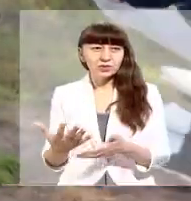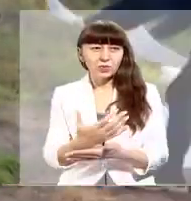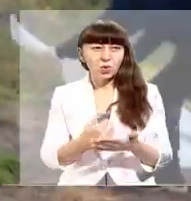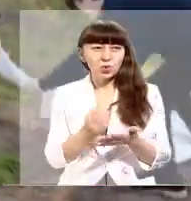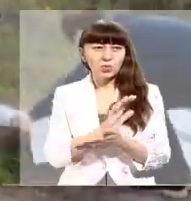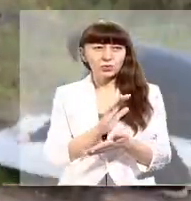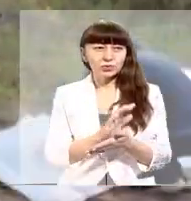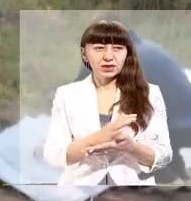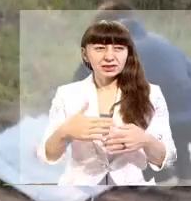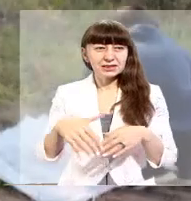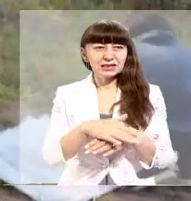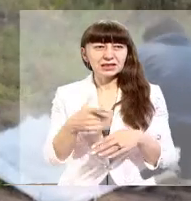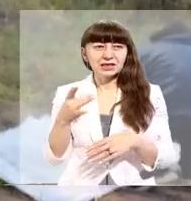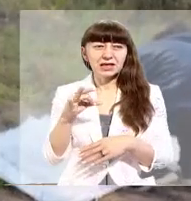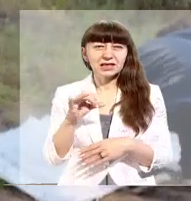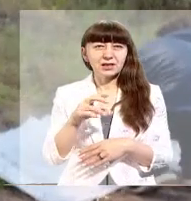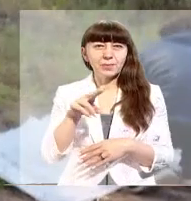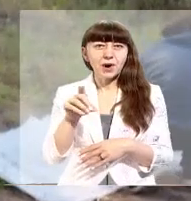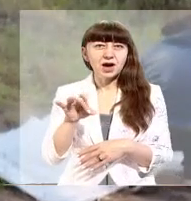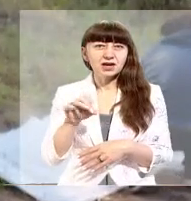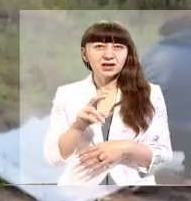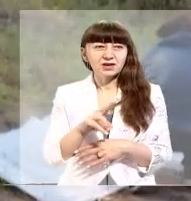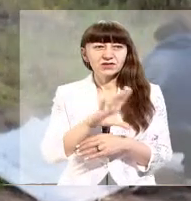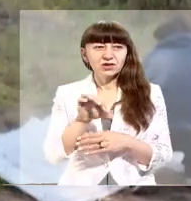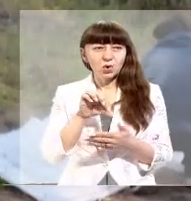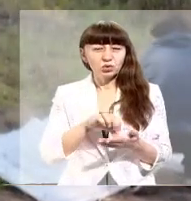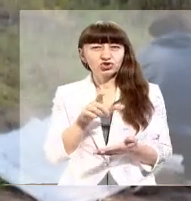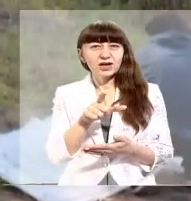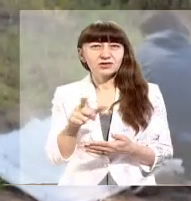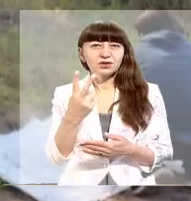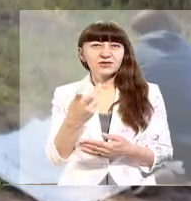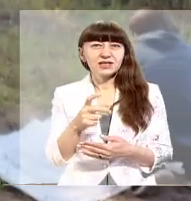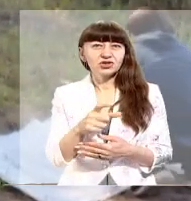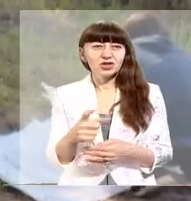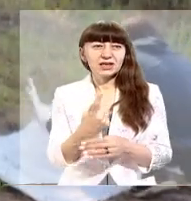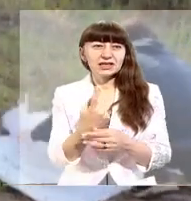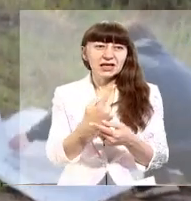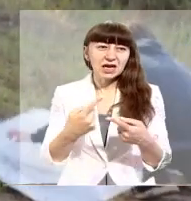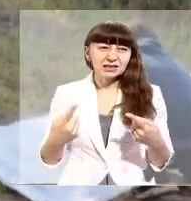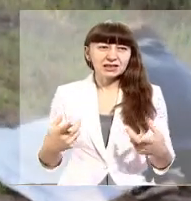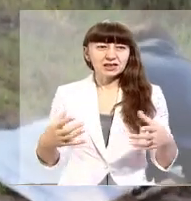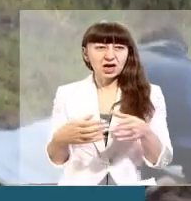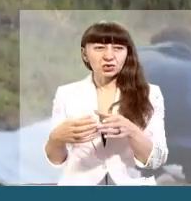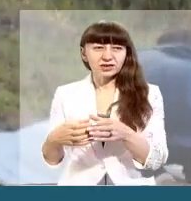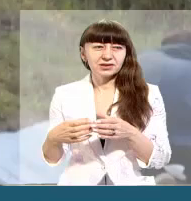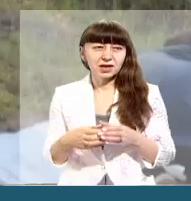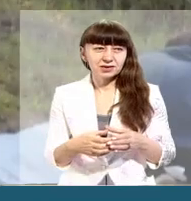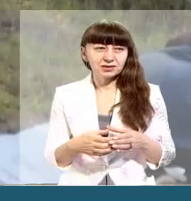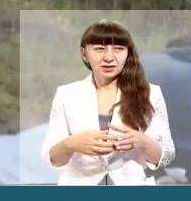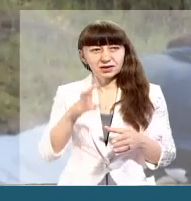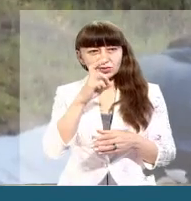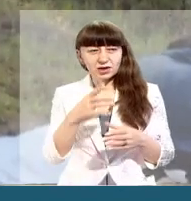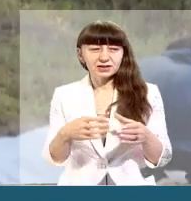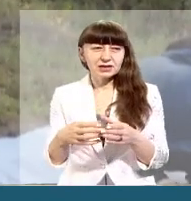отходов. Территория Грин-парка, всего участников 200 человек. Это различные организации,